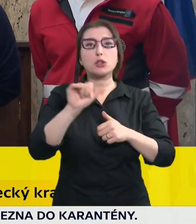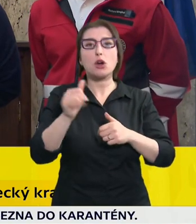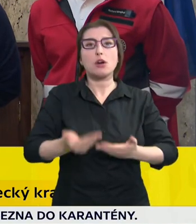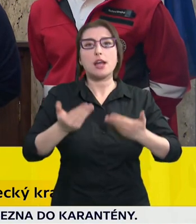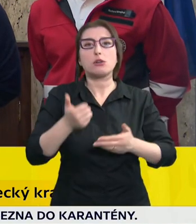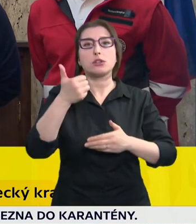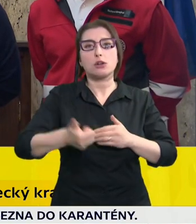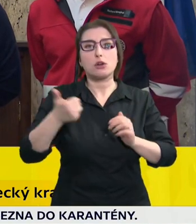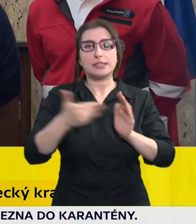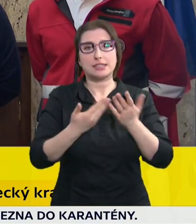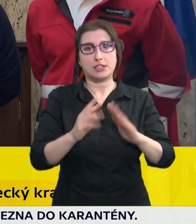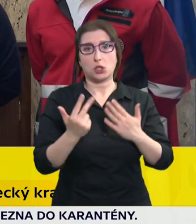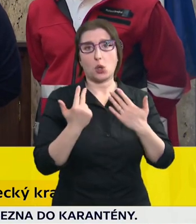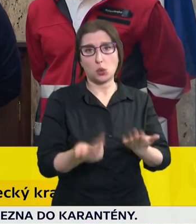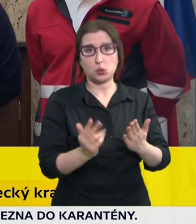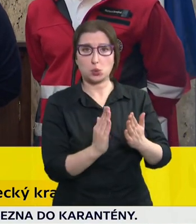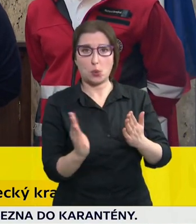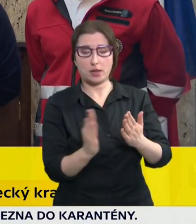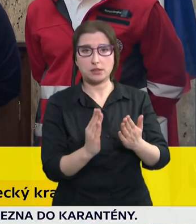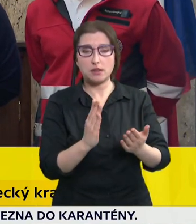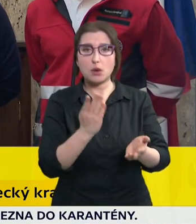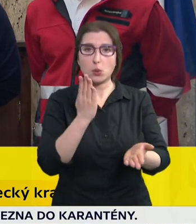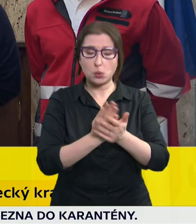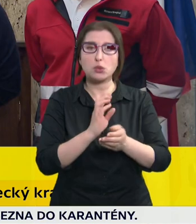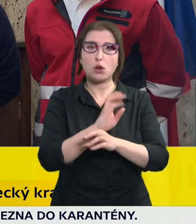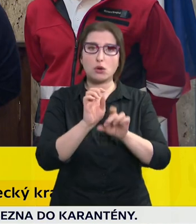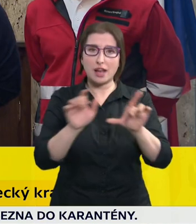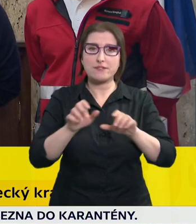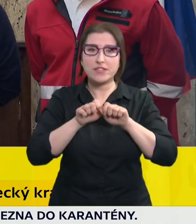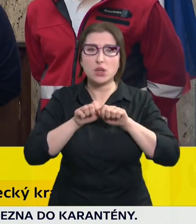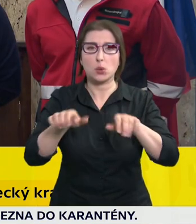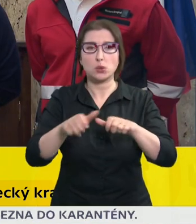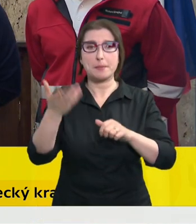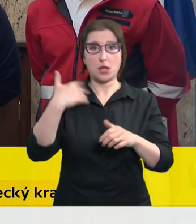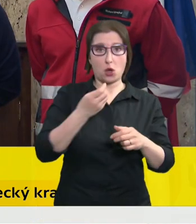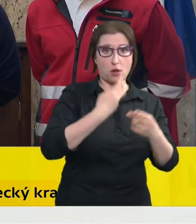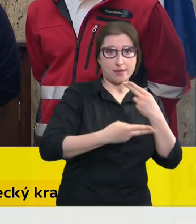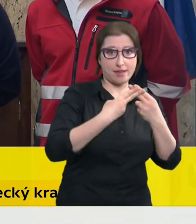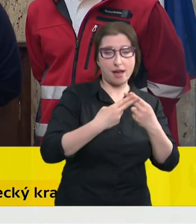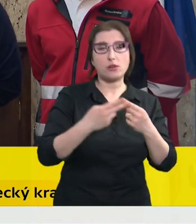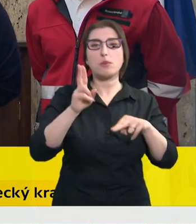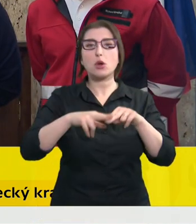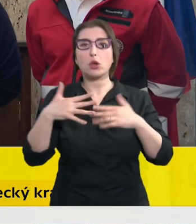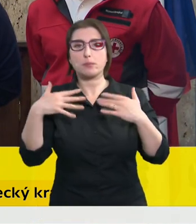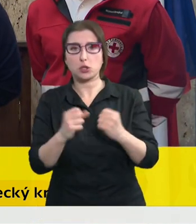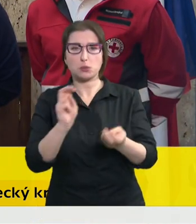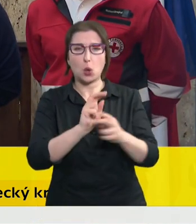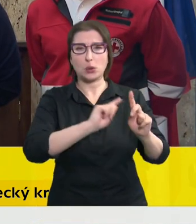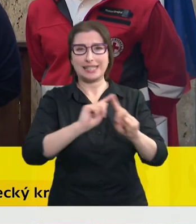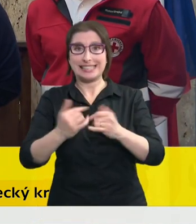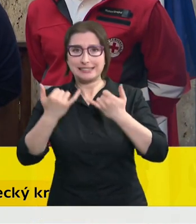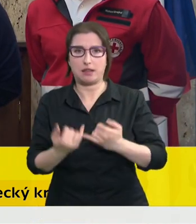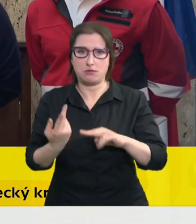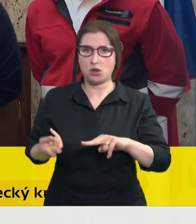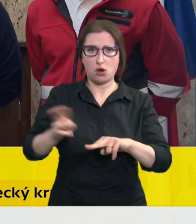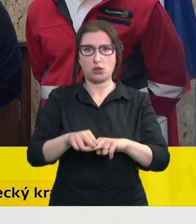je nepochybné, že ta infekce probíhá v tuto chvíli jinak, než probíhala jak na jaře, tak v těch podzimních měsících. My průběžně